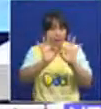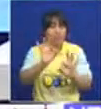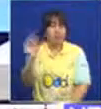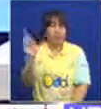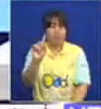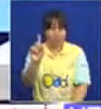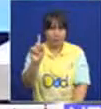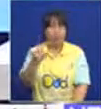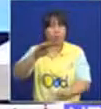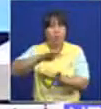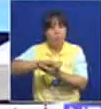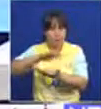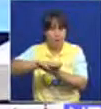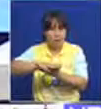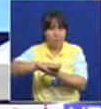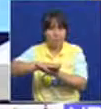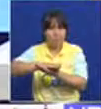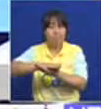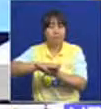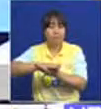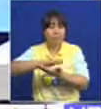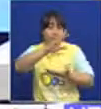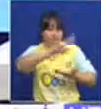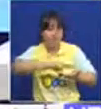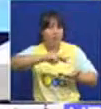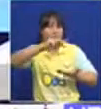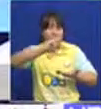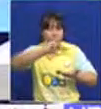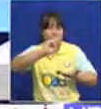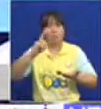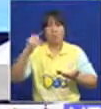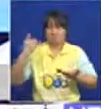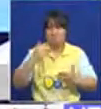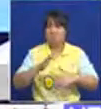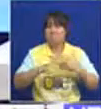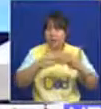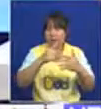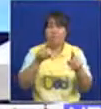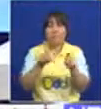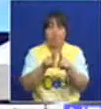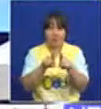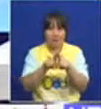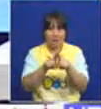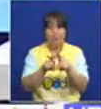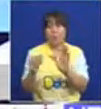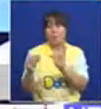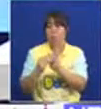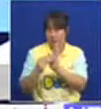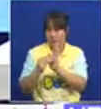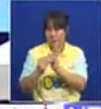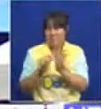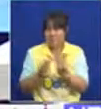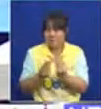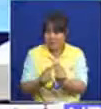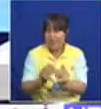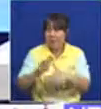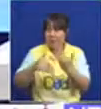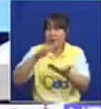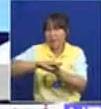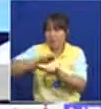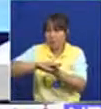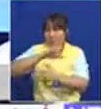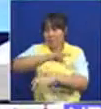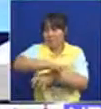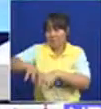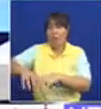ในส่วนของโรงเรียน ใช่ค่ะ และมหาวิทยาลัยเนี่ยก็จะต้องมีการพัฒนาด้วยเหมือนกันนะกรุงเทพมหานครก็เร่งเดินหน้าในการพัฒนาโรงเรียนในสังกัด